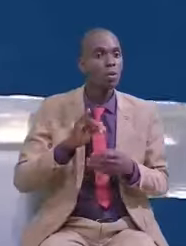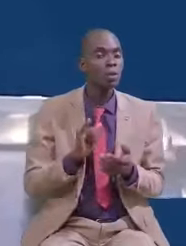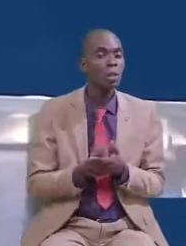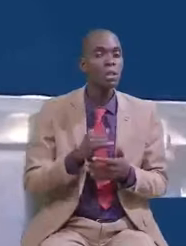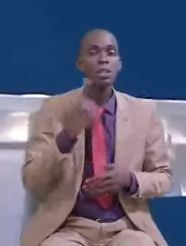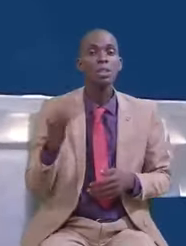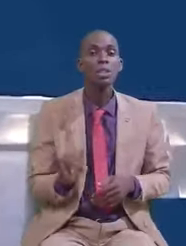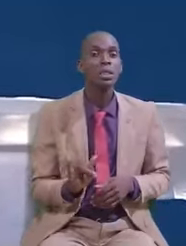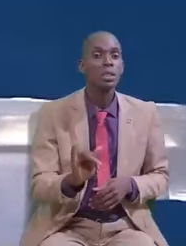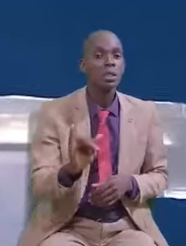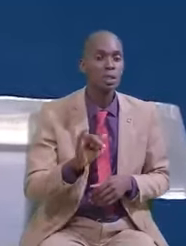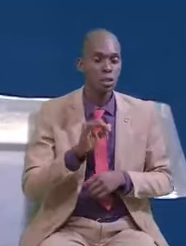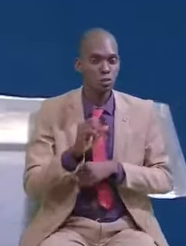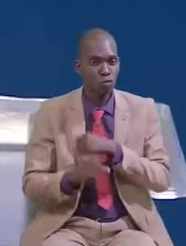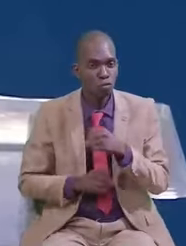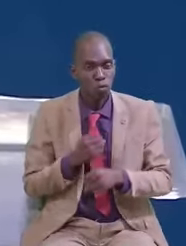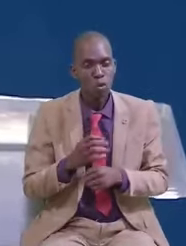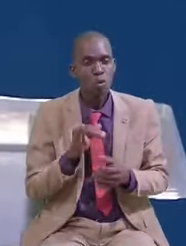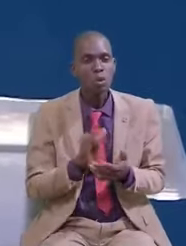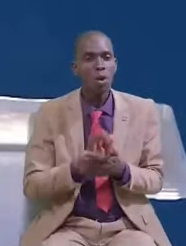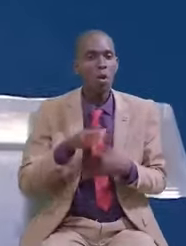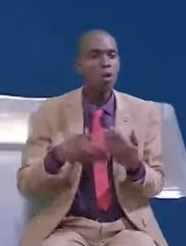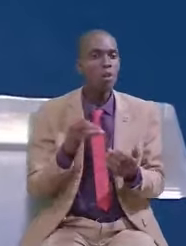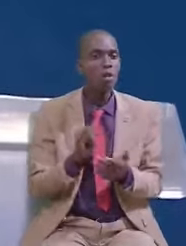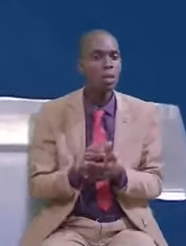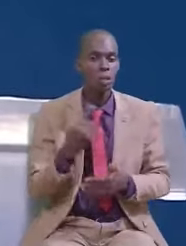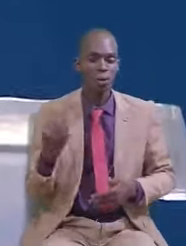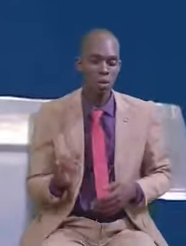pour que le désespoir intérieur,